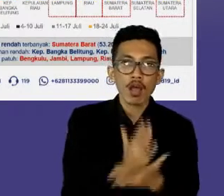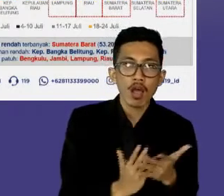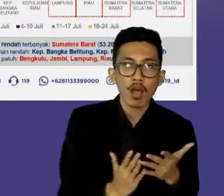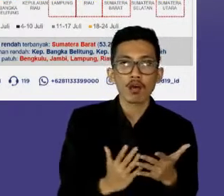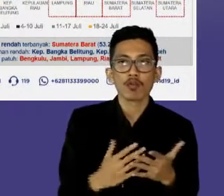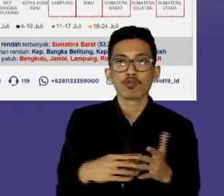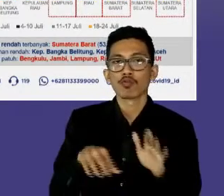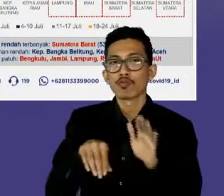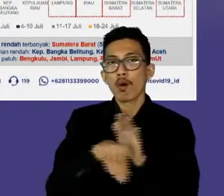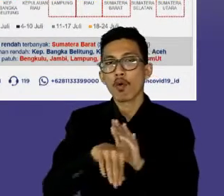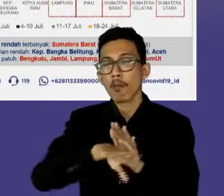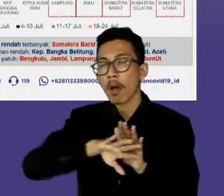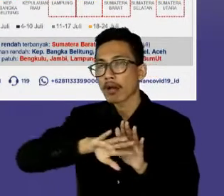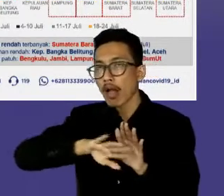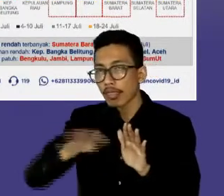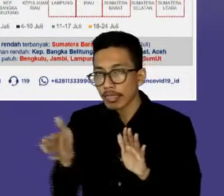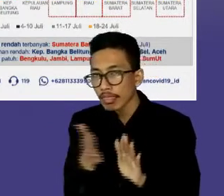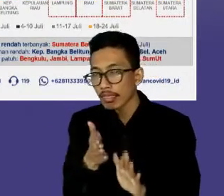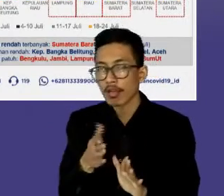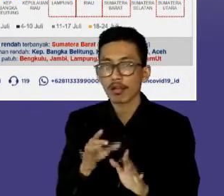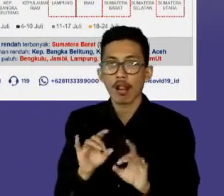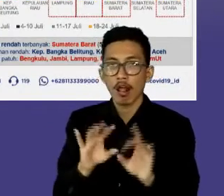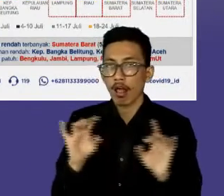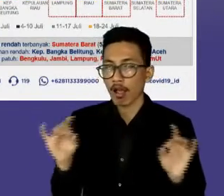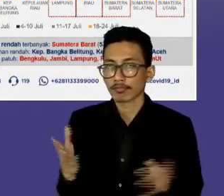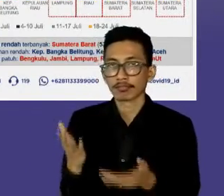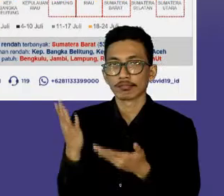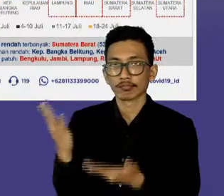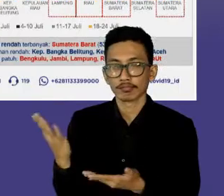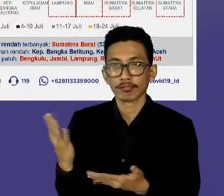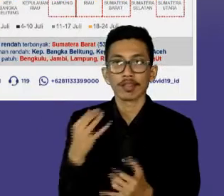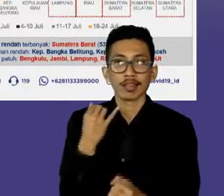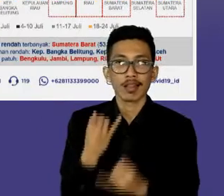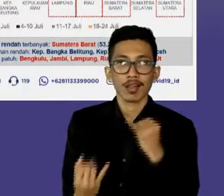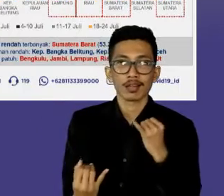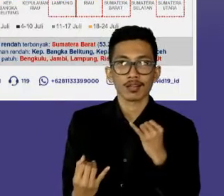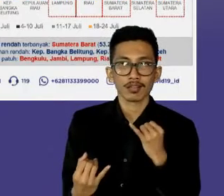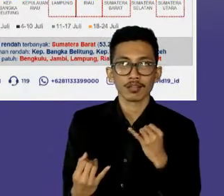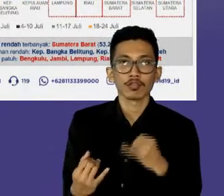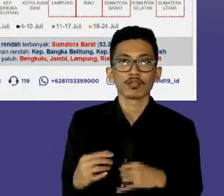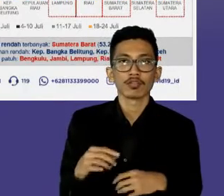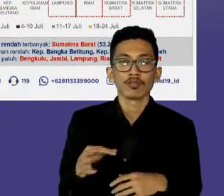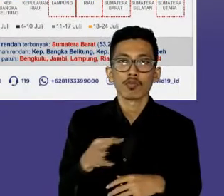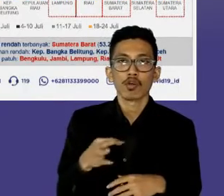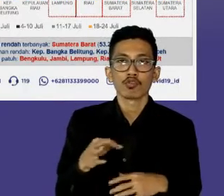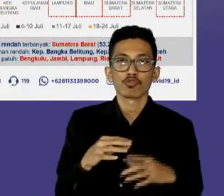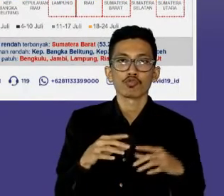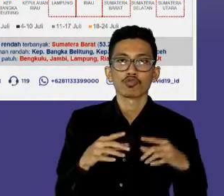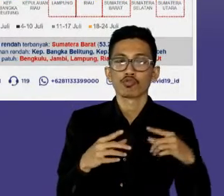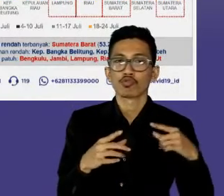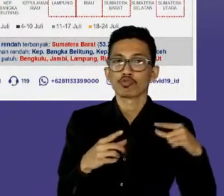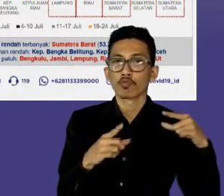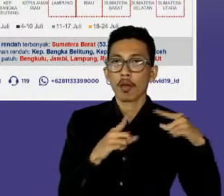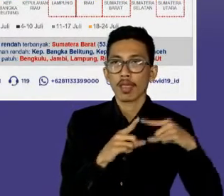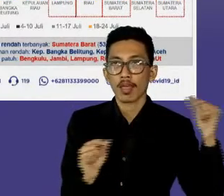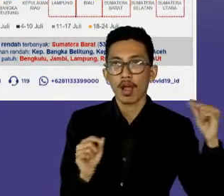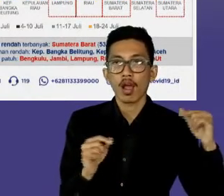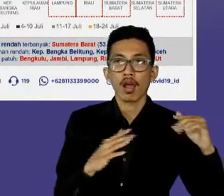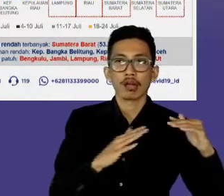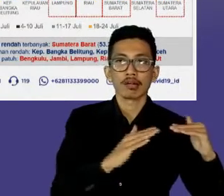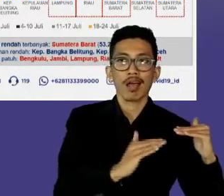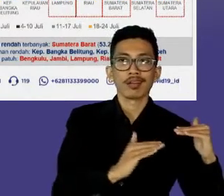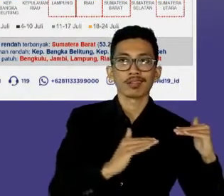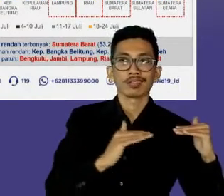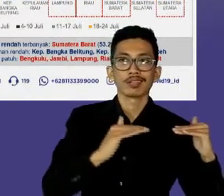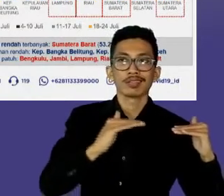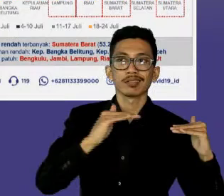Utara. Terakhir, ini di Pulau Sumatera. Nah, ini kita lihat justru banyak yang trennya agak-agak naik, kemudian sempat turun, naik.